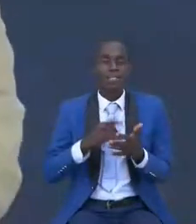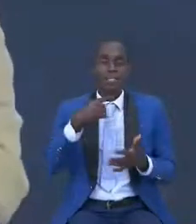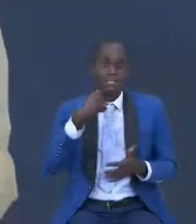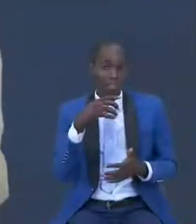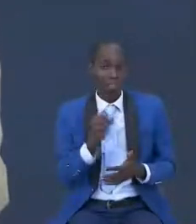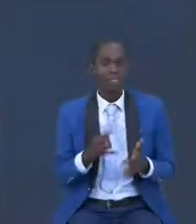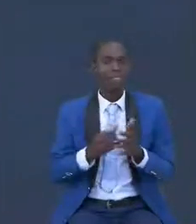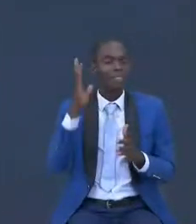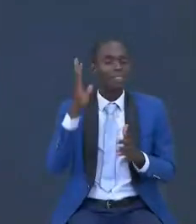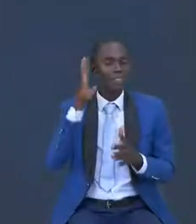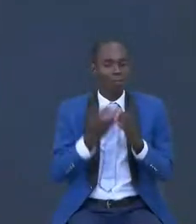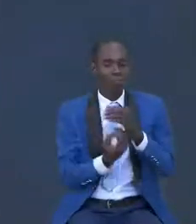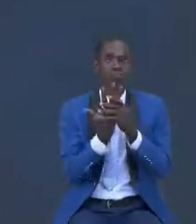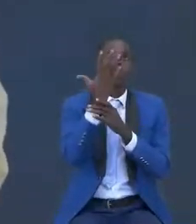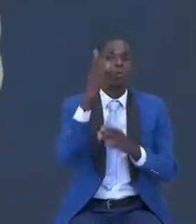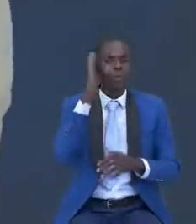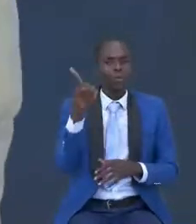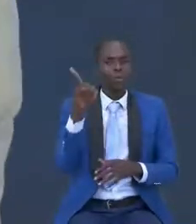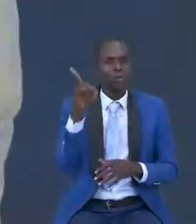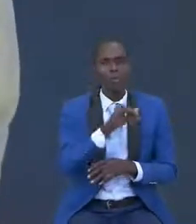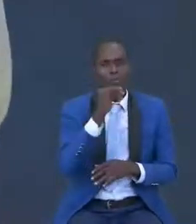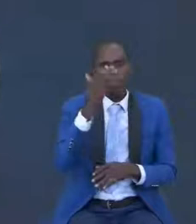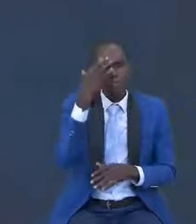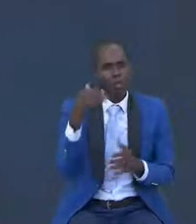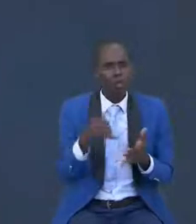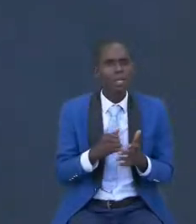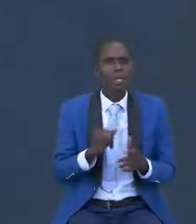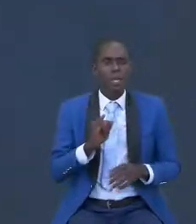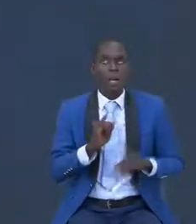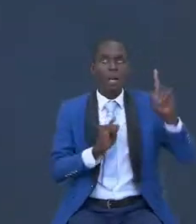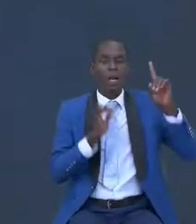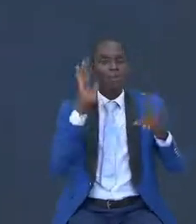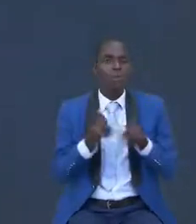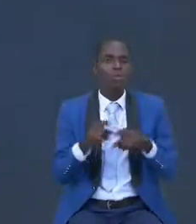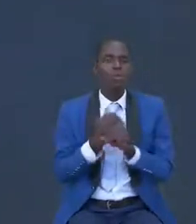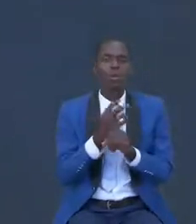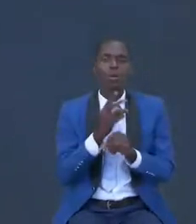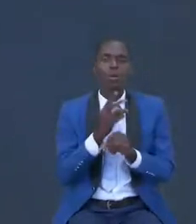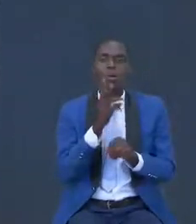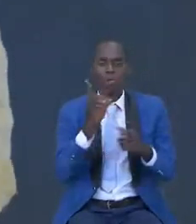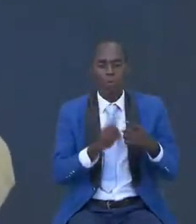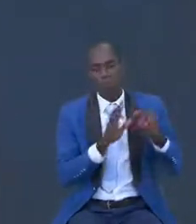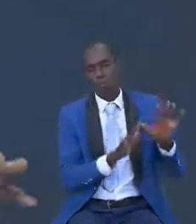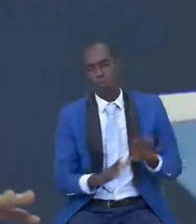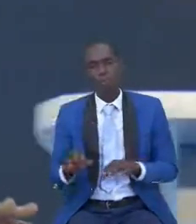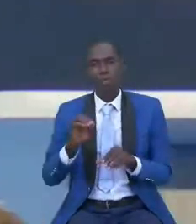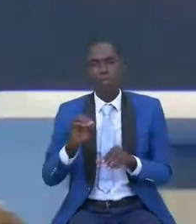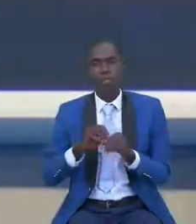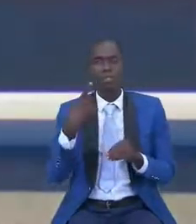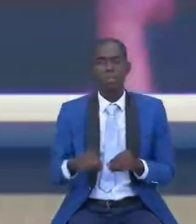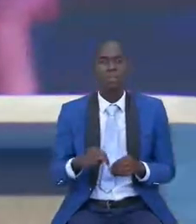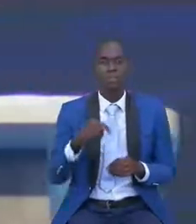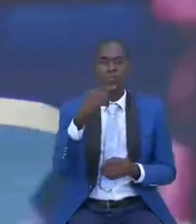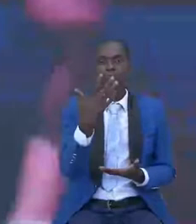nouvelle. Et il dit maintenant, sur le point d'arriver, ne la connaîtrez-vous pas? Je ferai